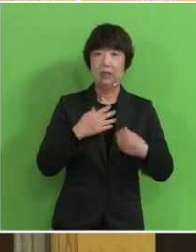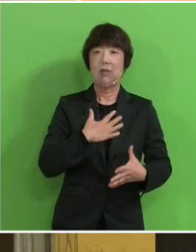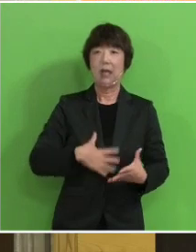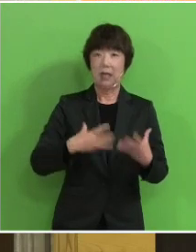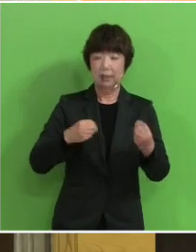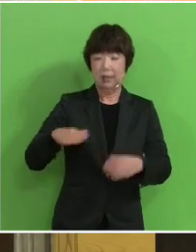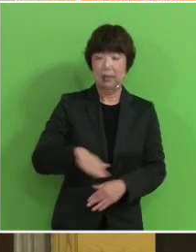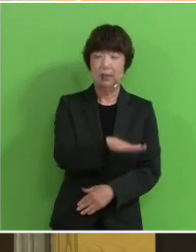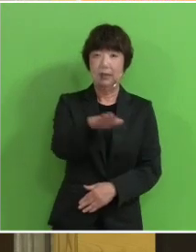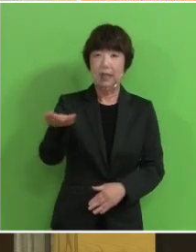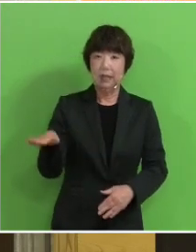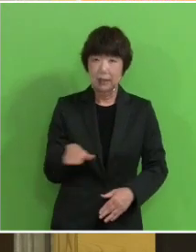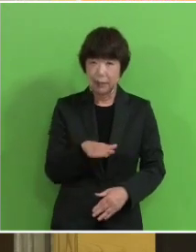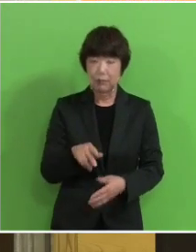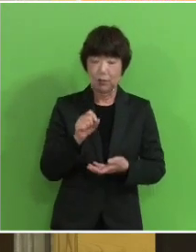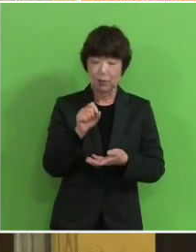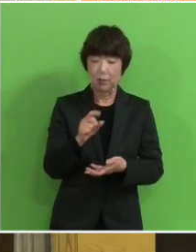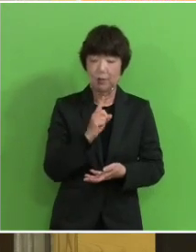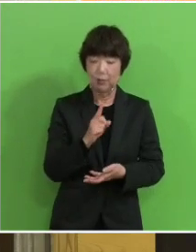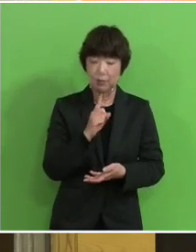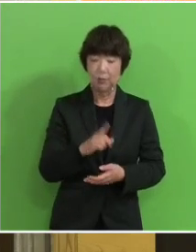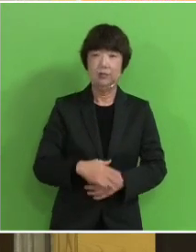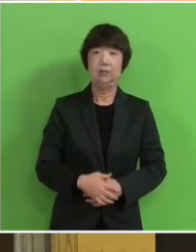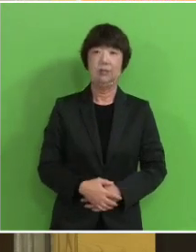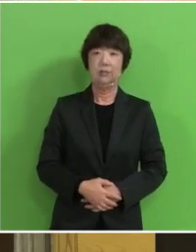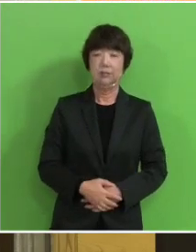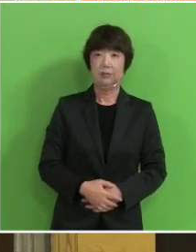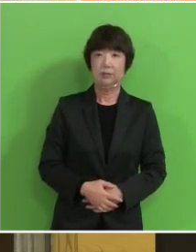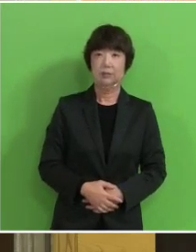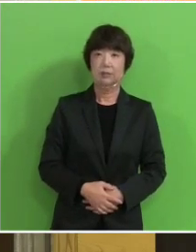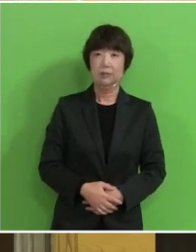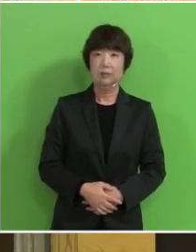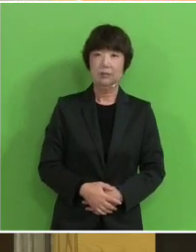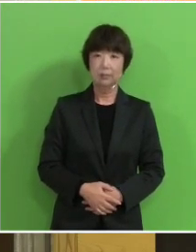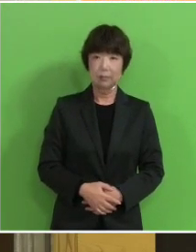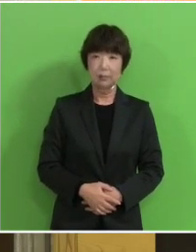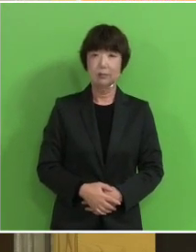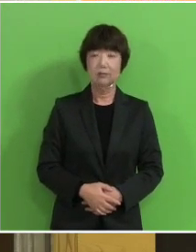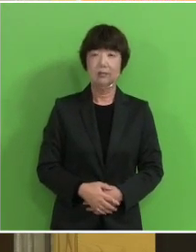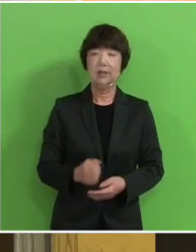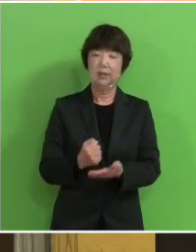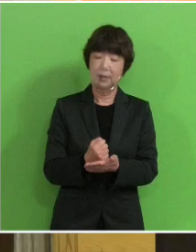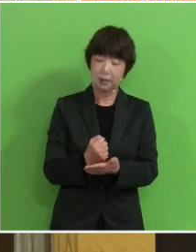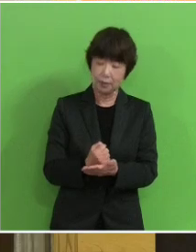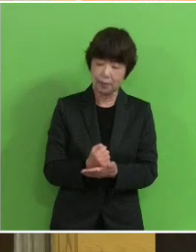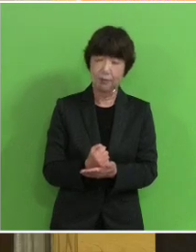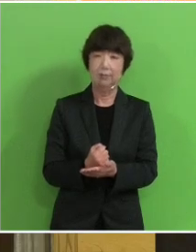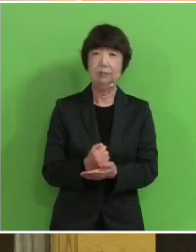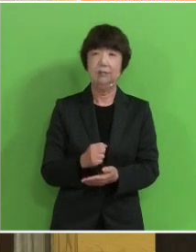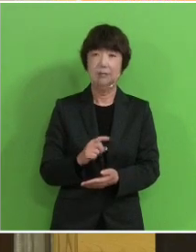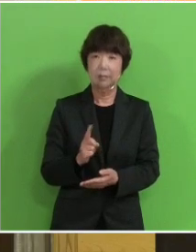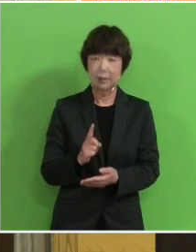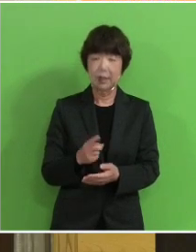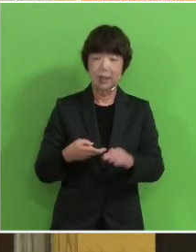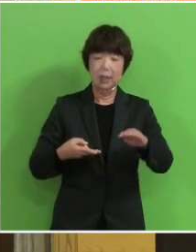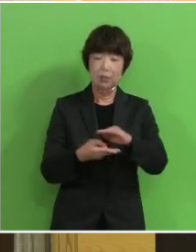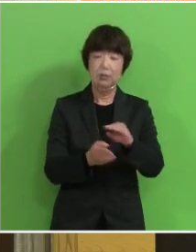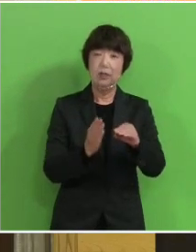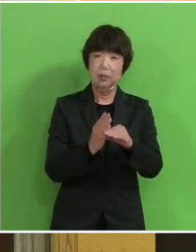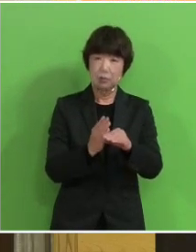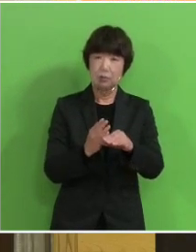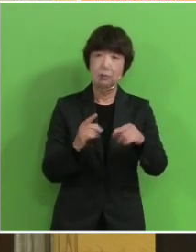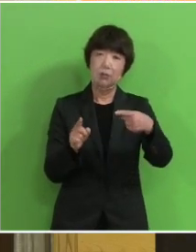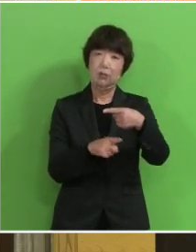された方に心からお見舞いを申し上げさせていただきますまた残念ながら本日入院中の方が1名